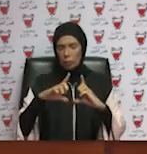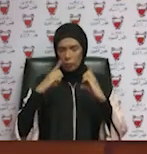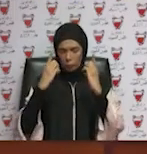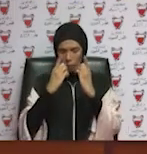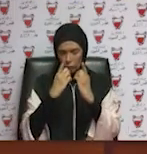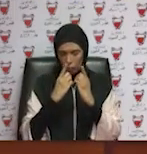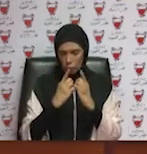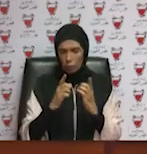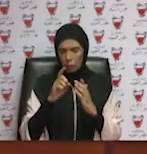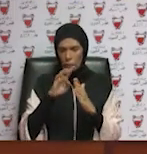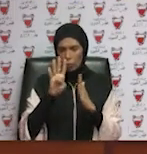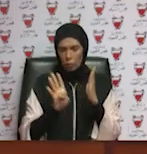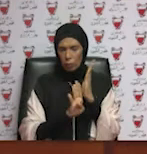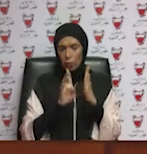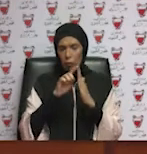الشؤون التشريعية والقانونية.